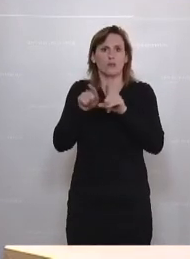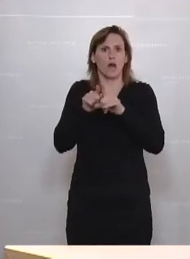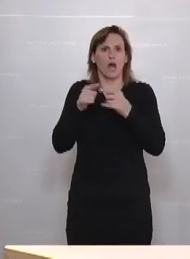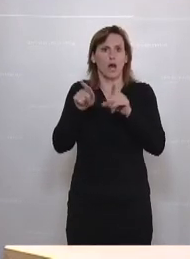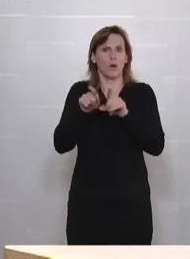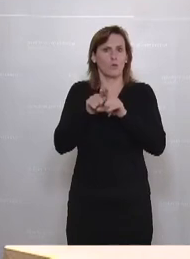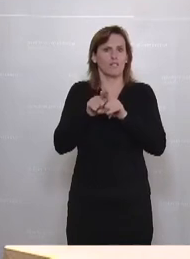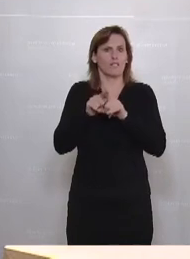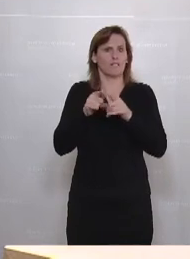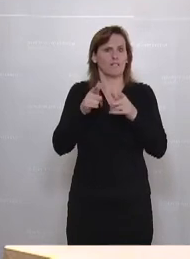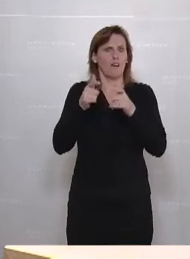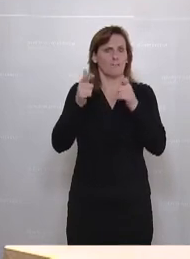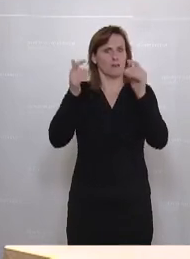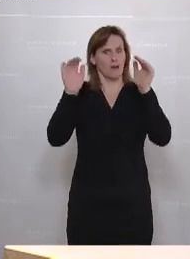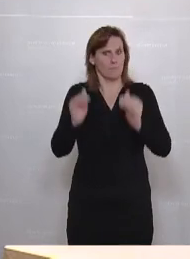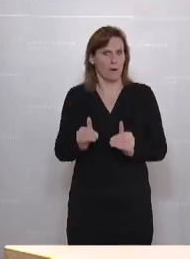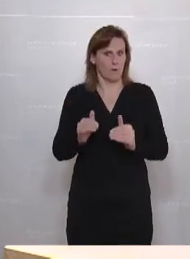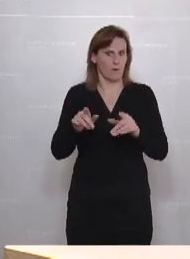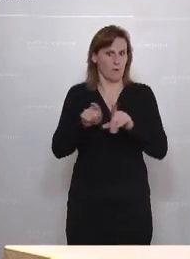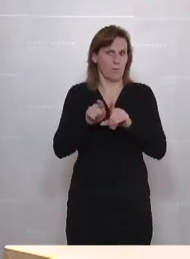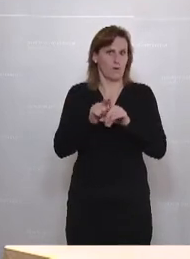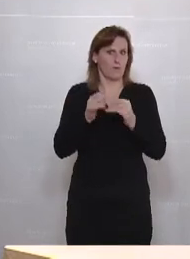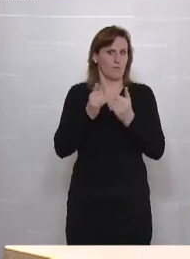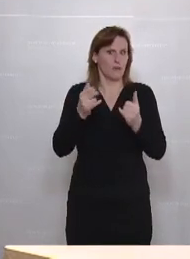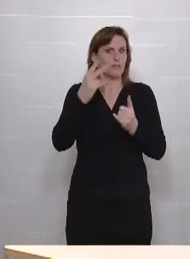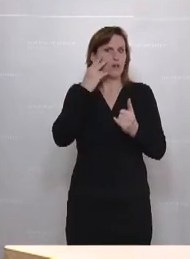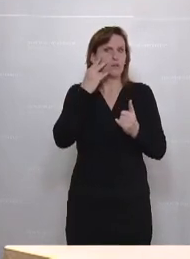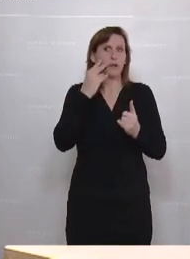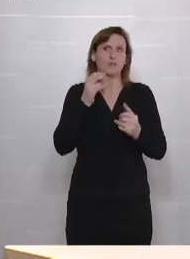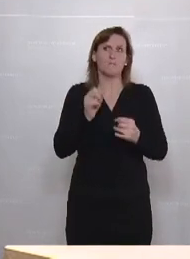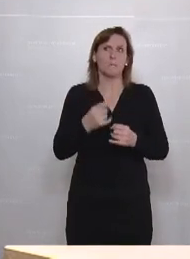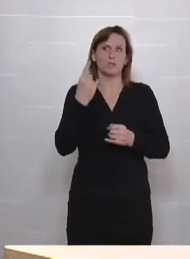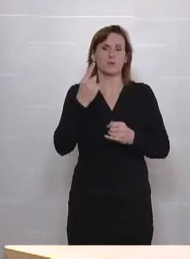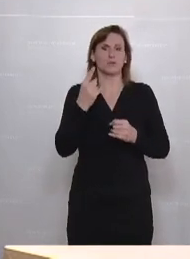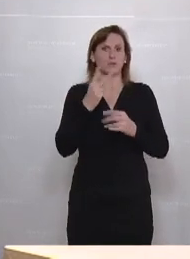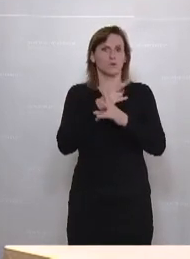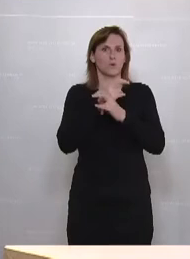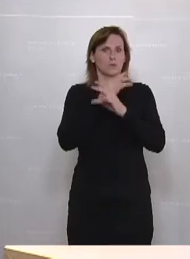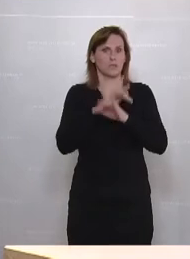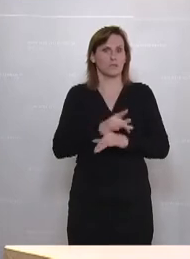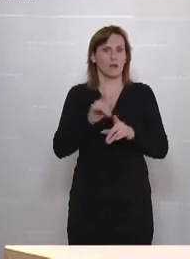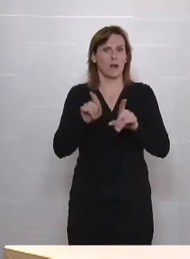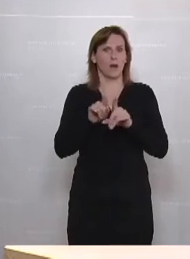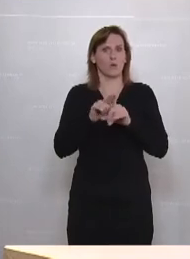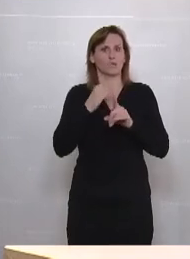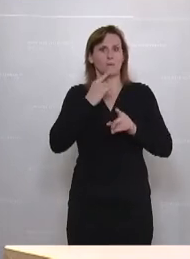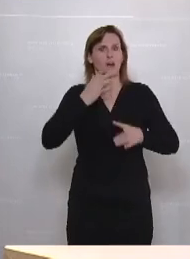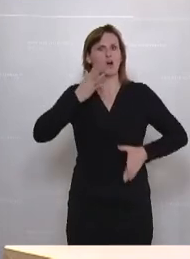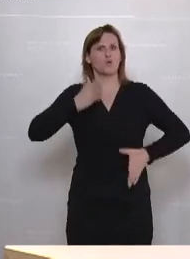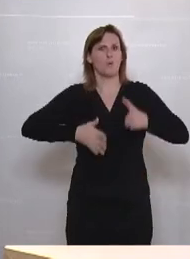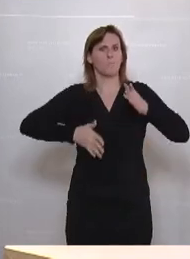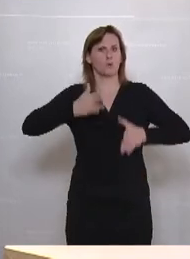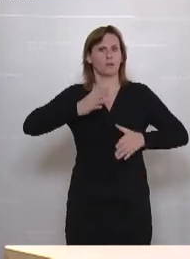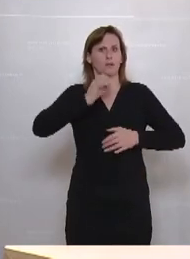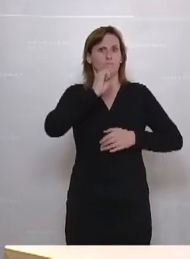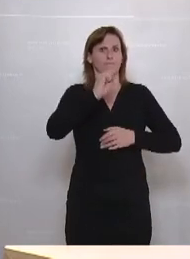Und ein Engagement, das Österreich ganz besonders auszeichnet, ist das Verbot von Killerrobotern. Können Sie uns ein bisschen